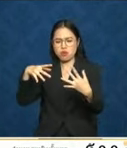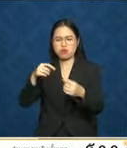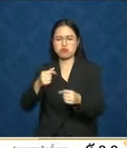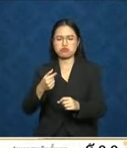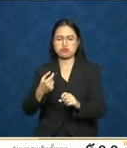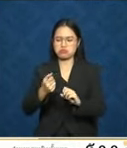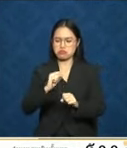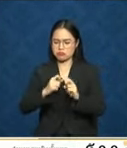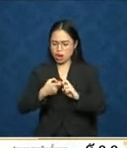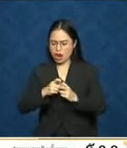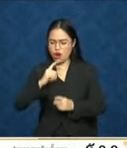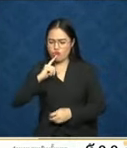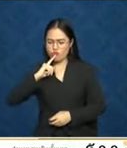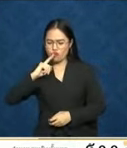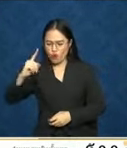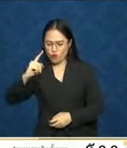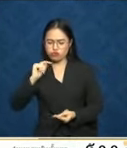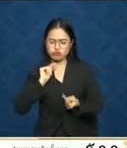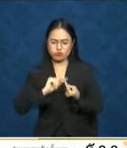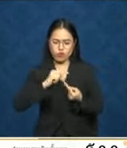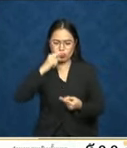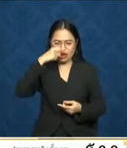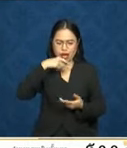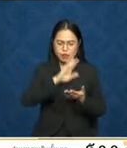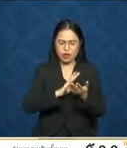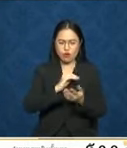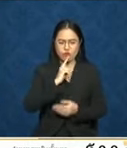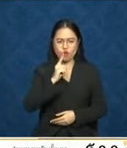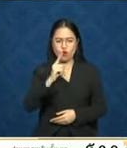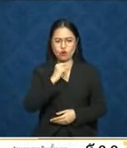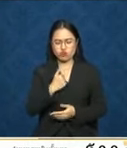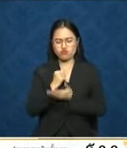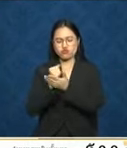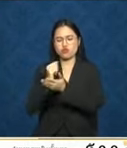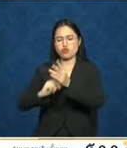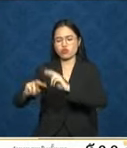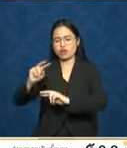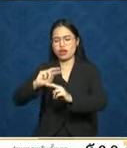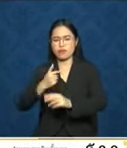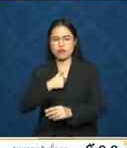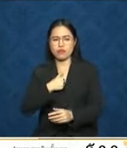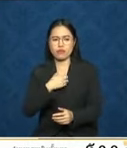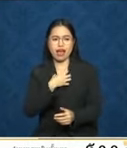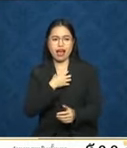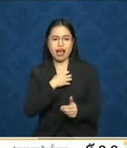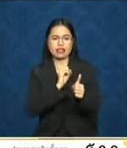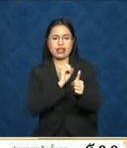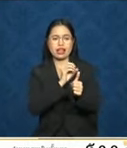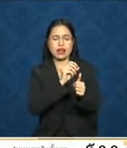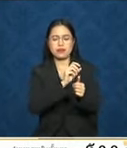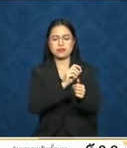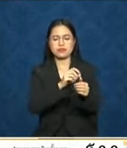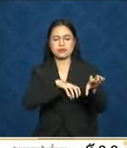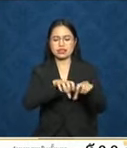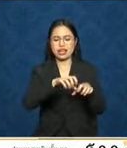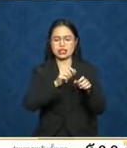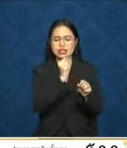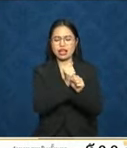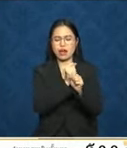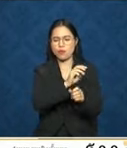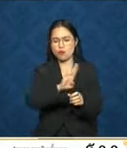ดีต่างๆก็กลับมาเกิดที่ประเทศไทยเราก็จะช่วยในการดูแลข้อเสนอแนะนะฮะให้มีการจัดระบบการทำสัญญา